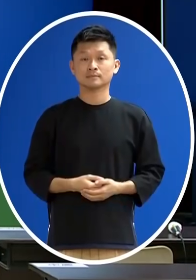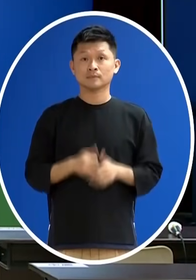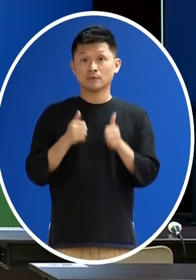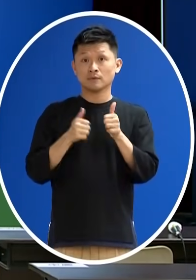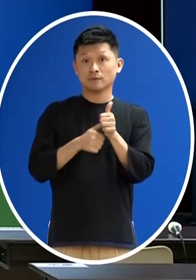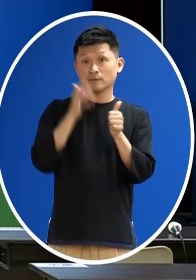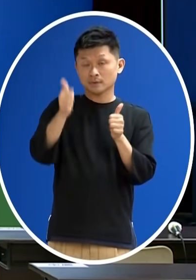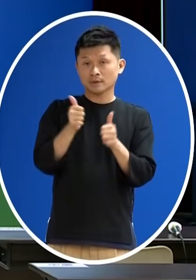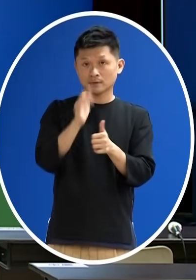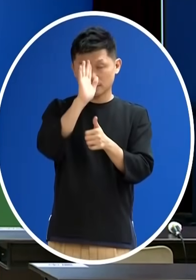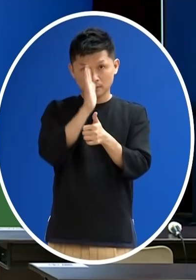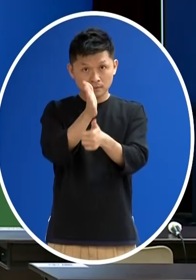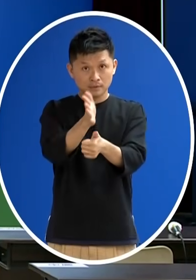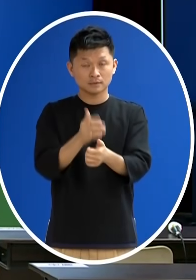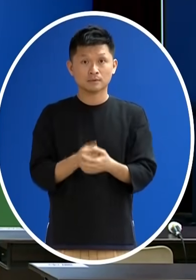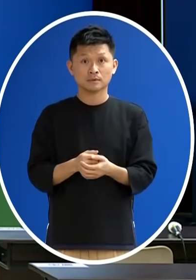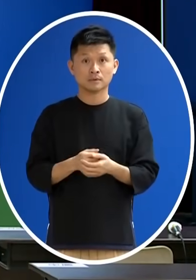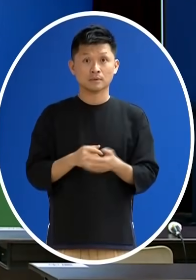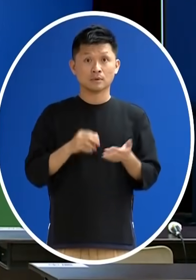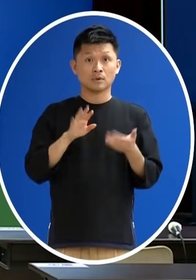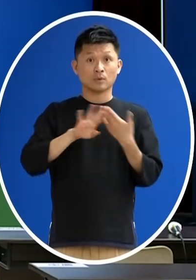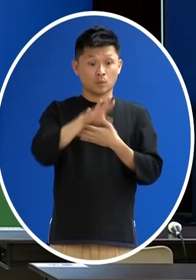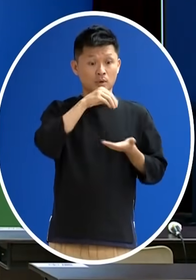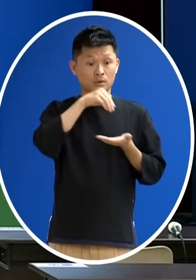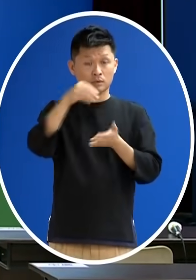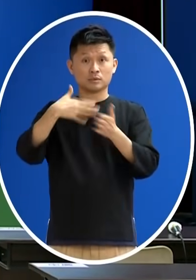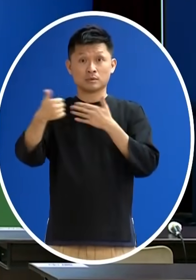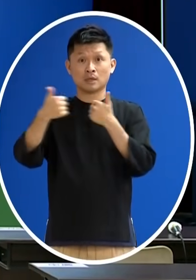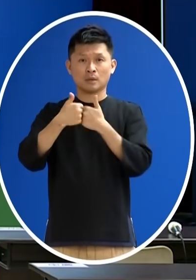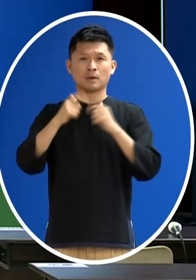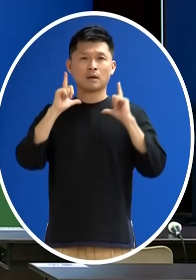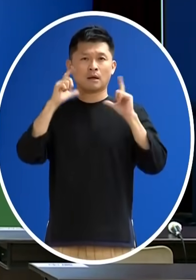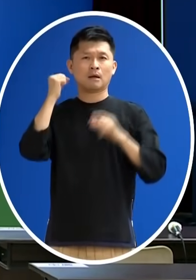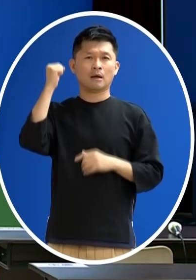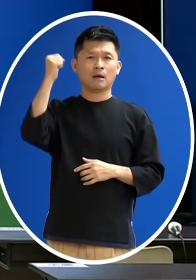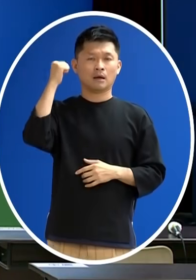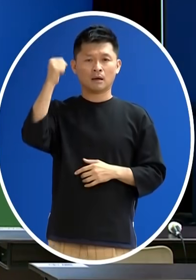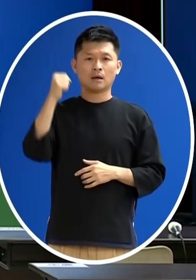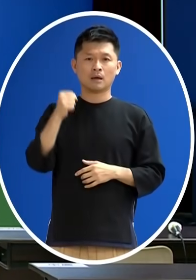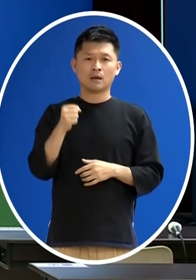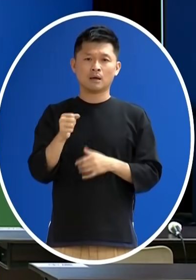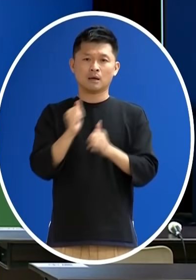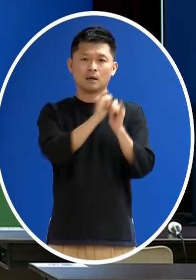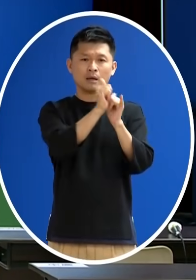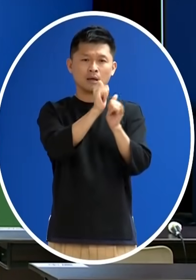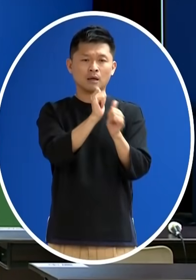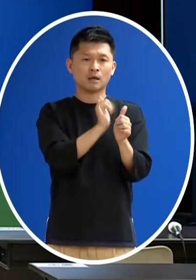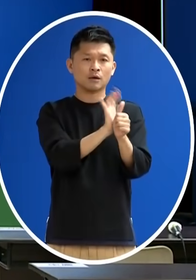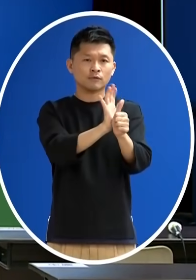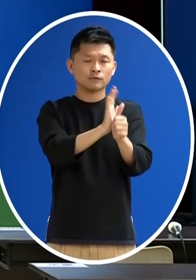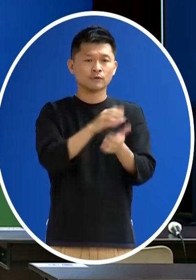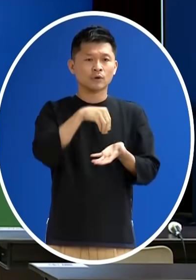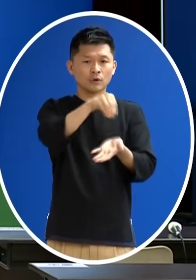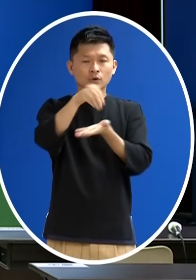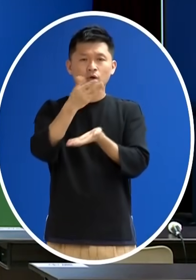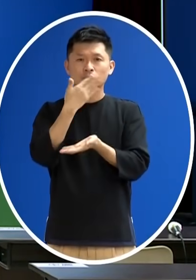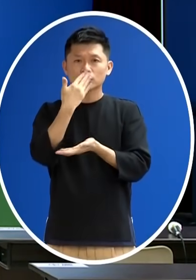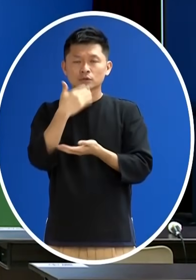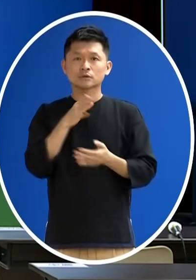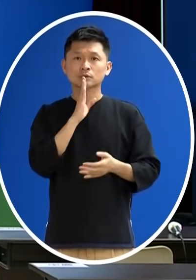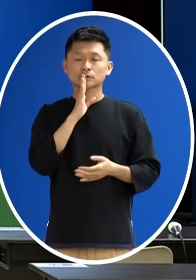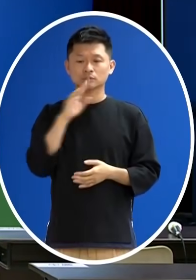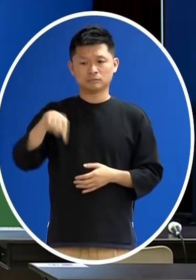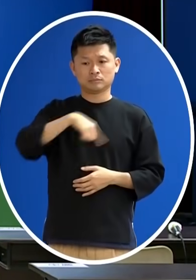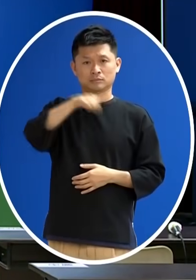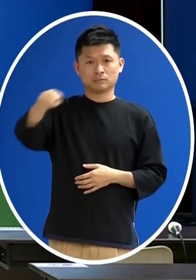副主委官好，想请教一下，外送协会有喊话，他们是维持民生饮食的重要劳动者，请问是否能优先